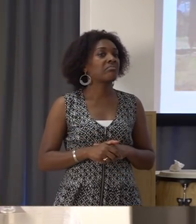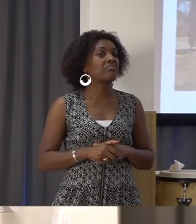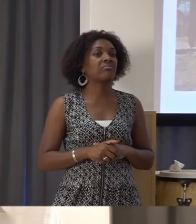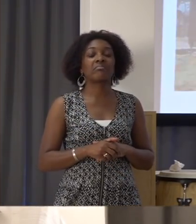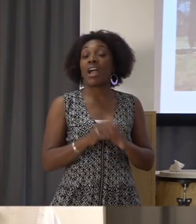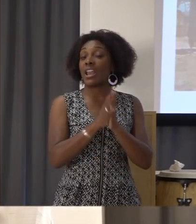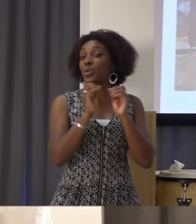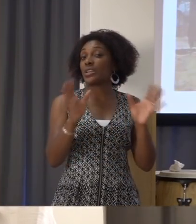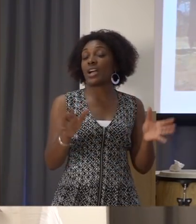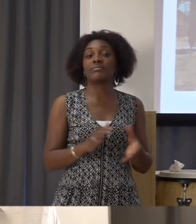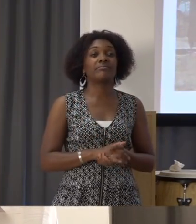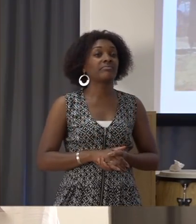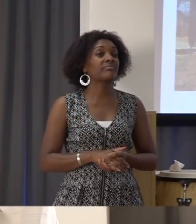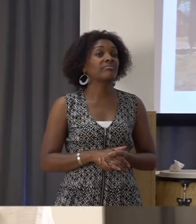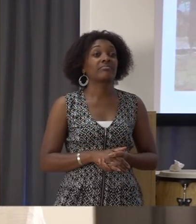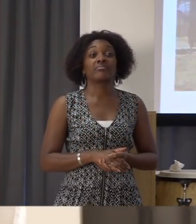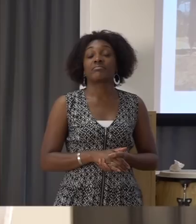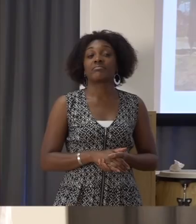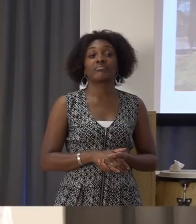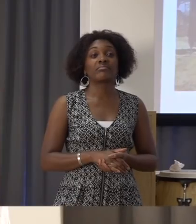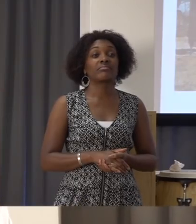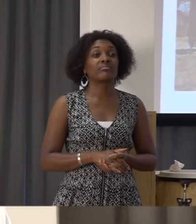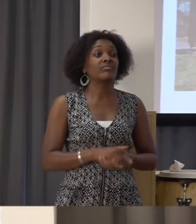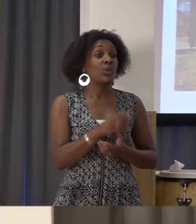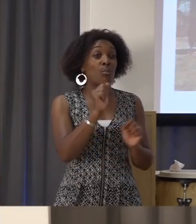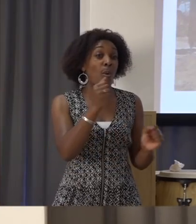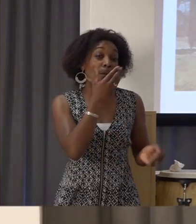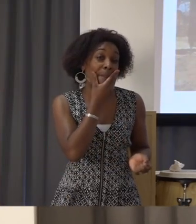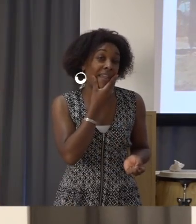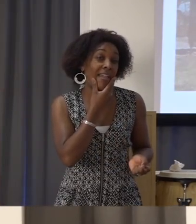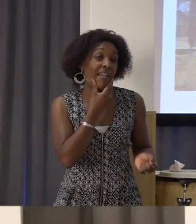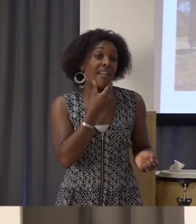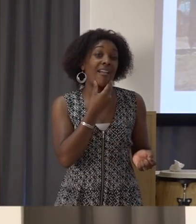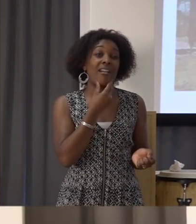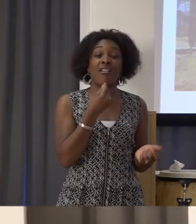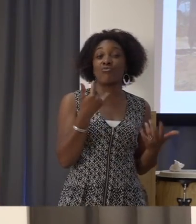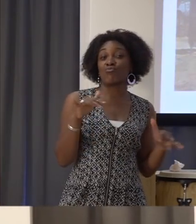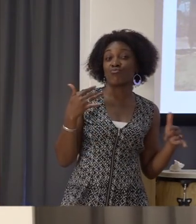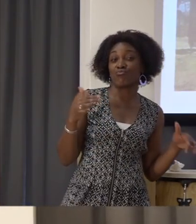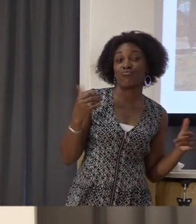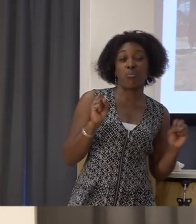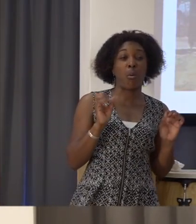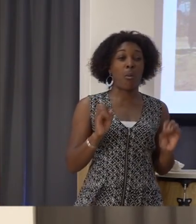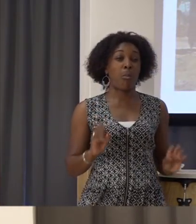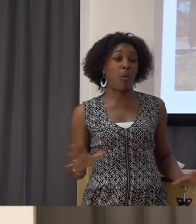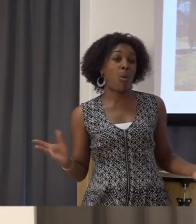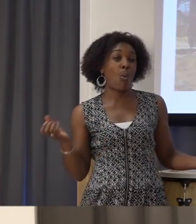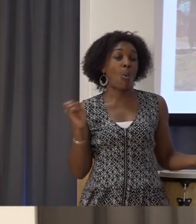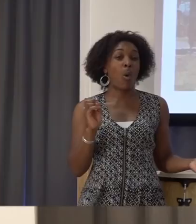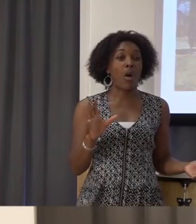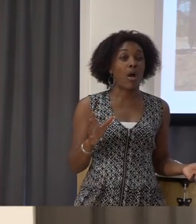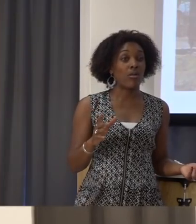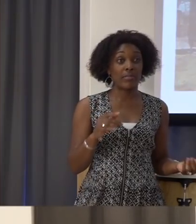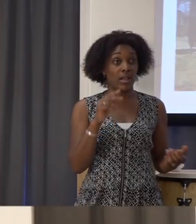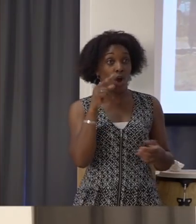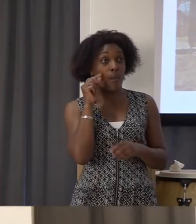Alléluia. Tu peux être belle, jolie, mais quand les